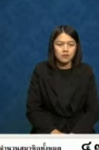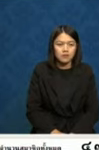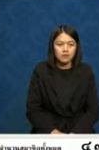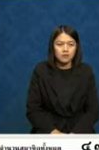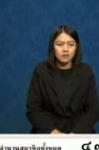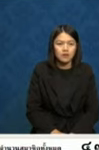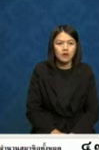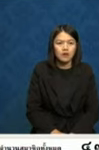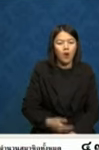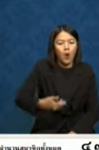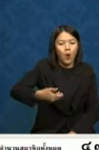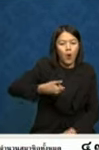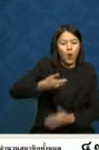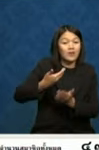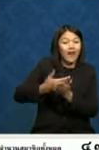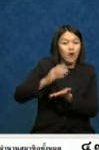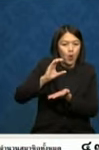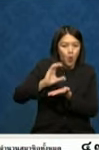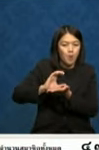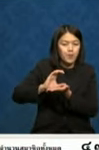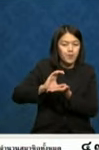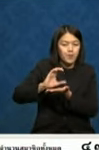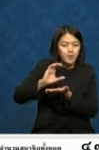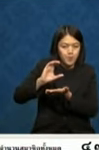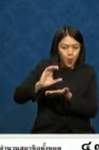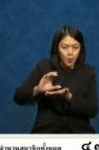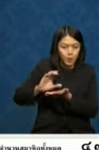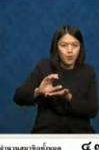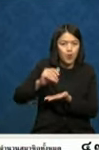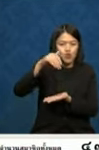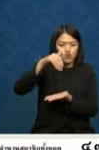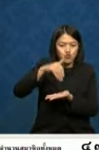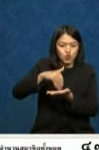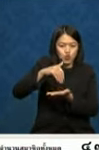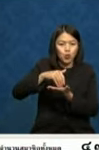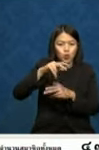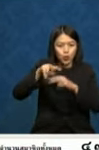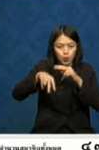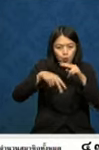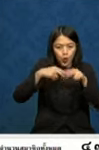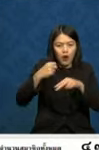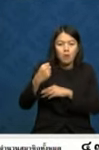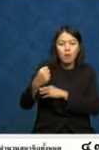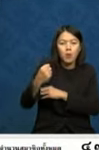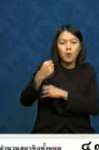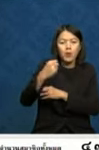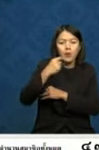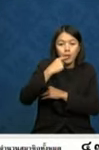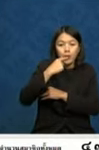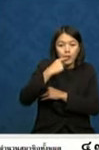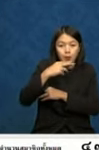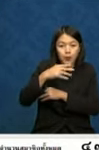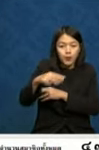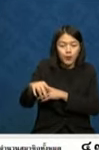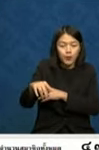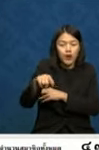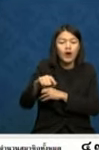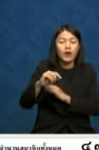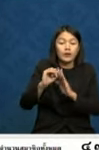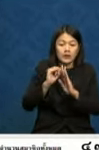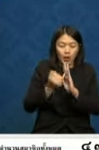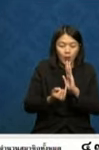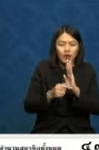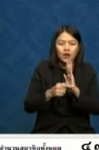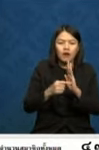ที่เขาทำคำของบประมาณของหน่วยงานนะครับก็คือศูนย์ควบคุมความมั่นคงท่าเรือจังหวัดนะครับเป็นหน่วยงาน